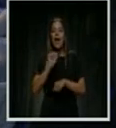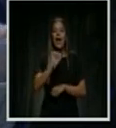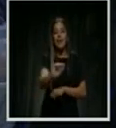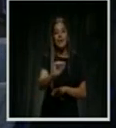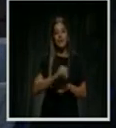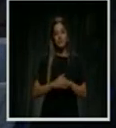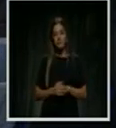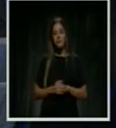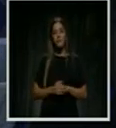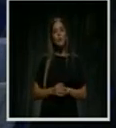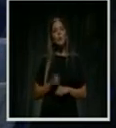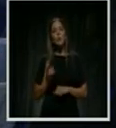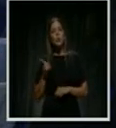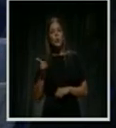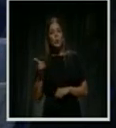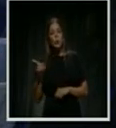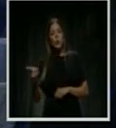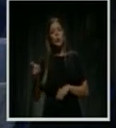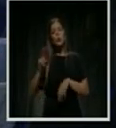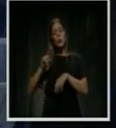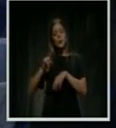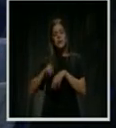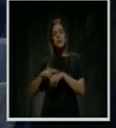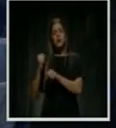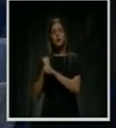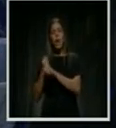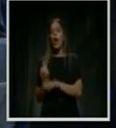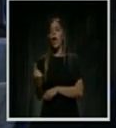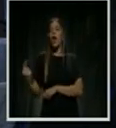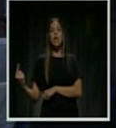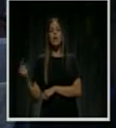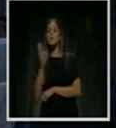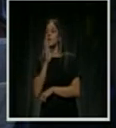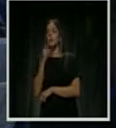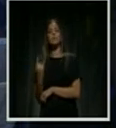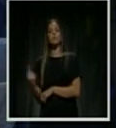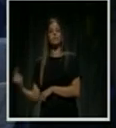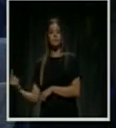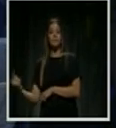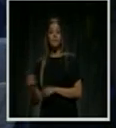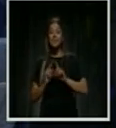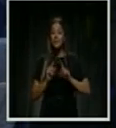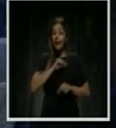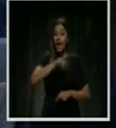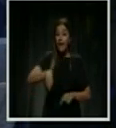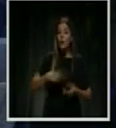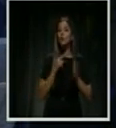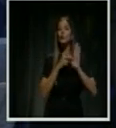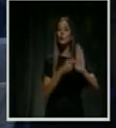il-ħaddieħor illi jibqa' hemm għalih biss. U nerġa' ngħid bil-fatti u